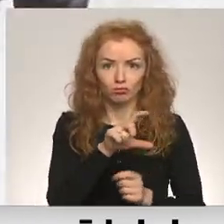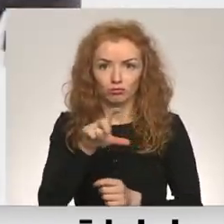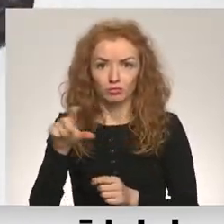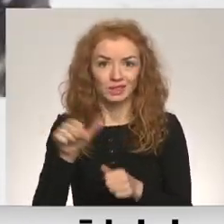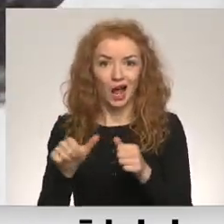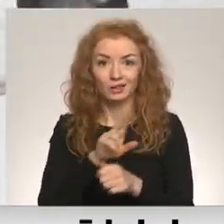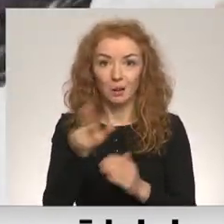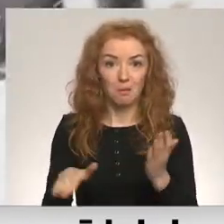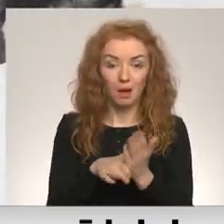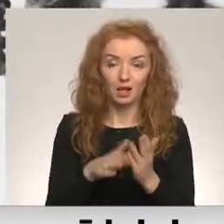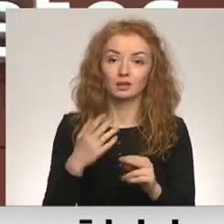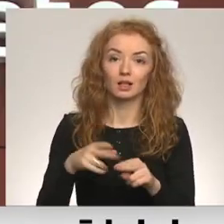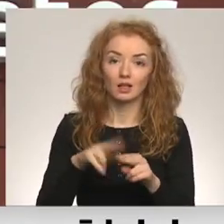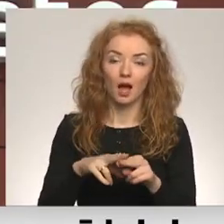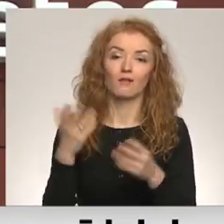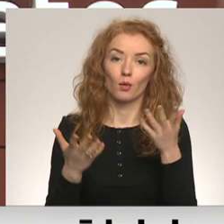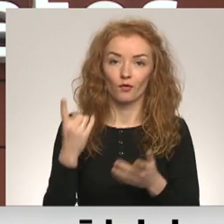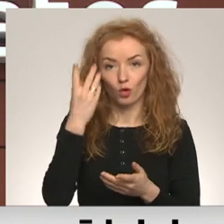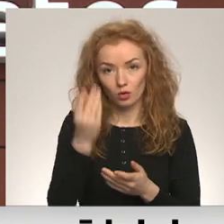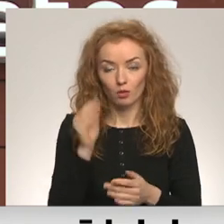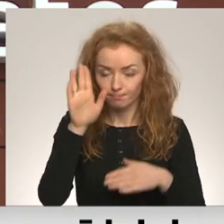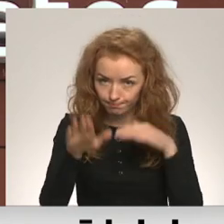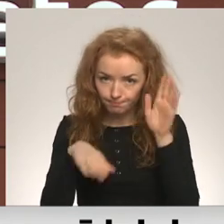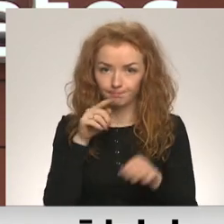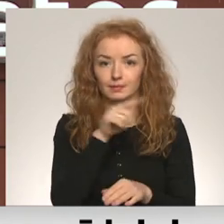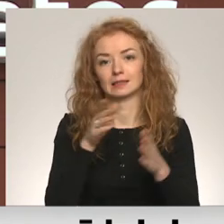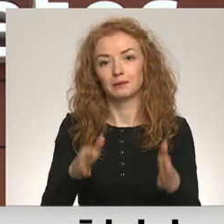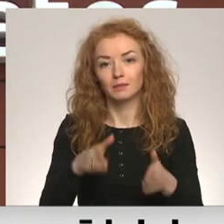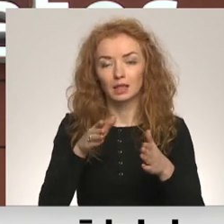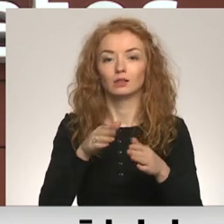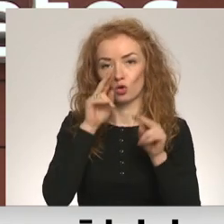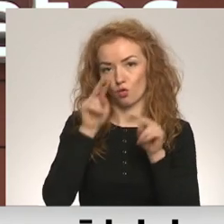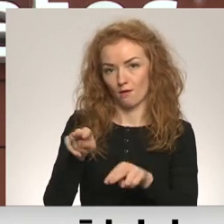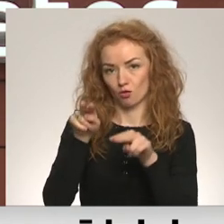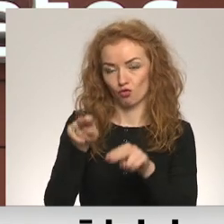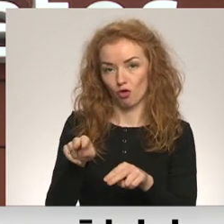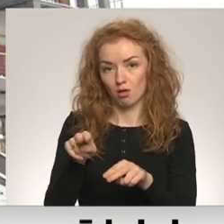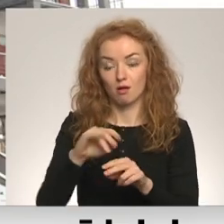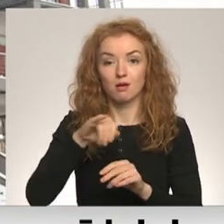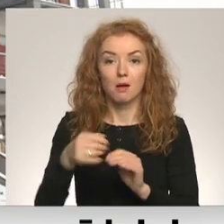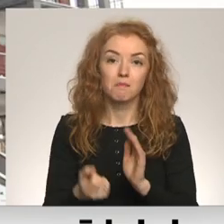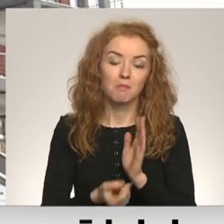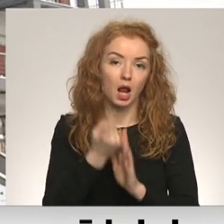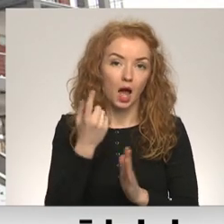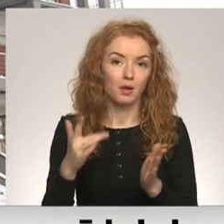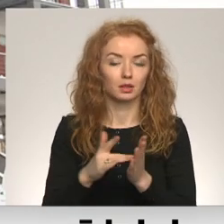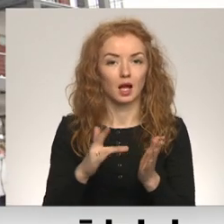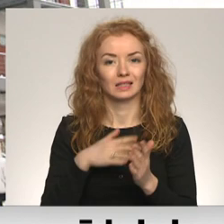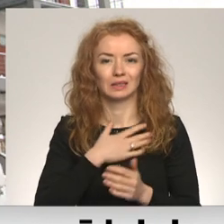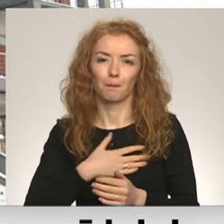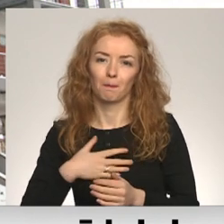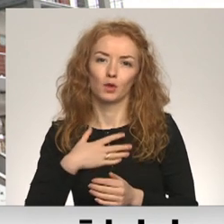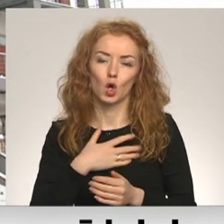zālēm, iespējams, diennakti būs jāpavada slimnīcā novērošanā. Nu, ja ir tādi simptomi, kā